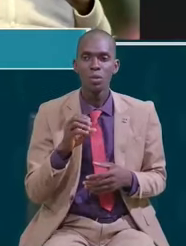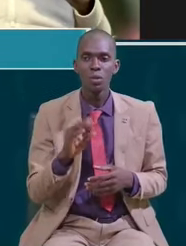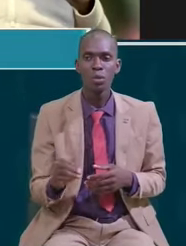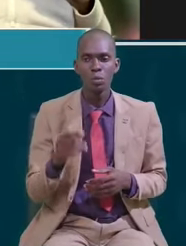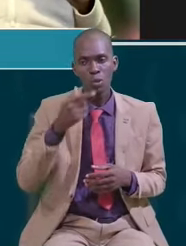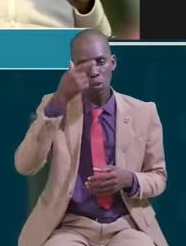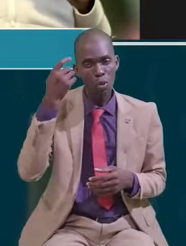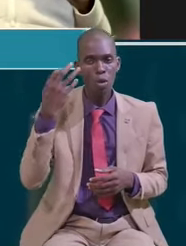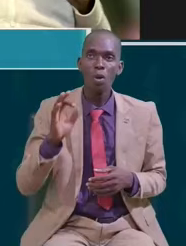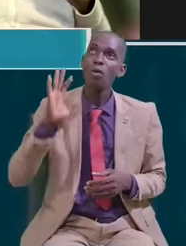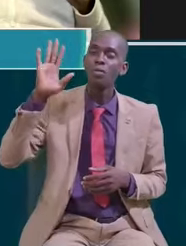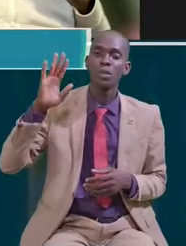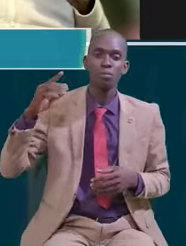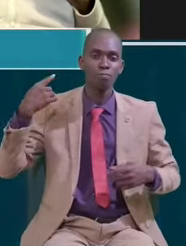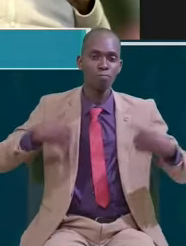maîtrisures,